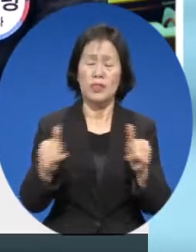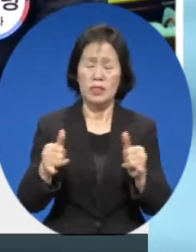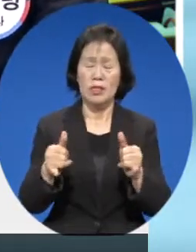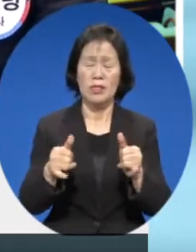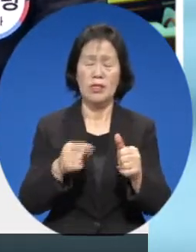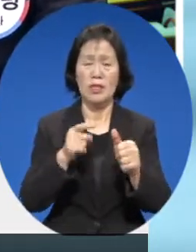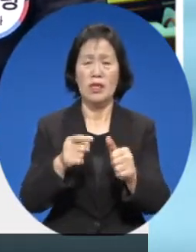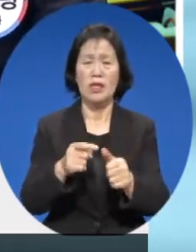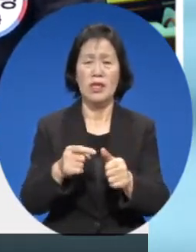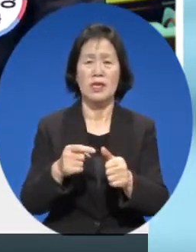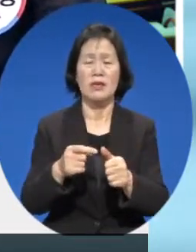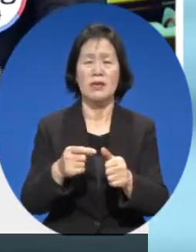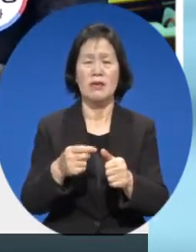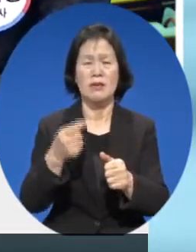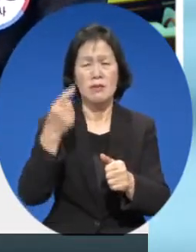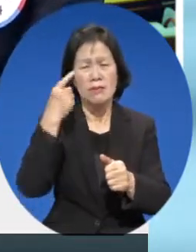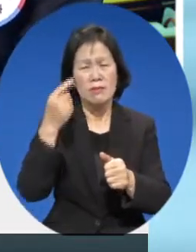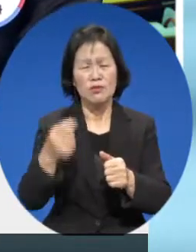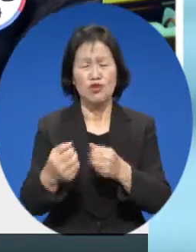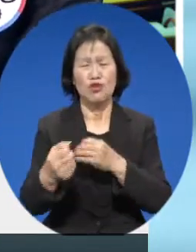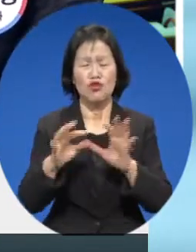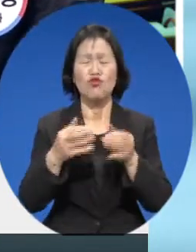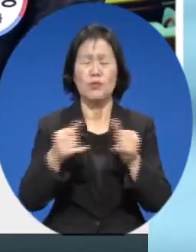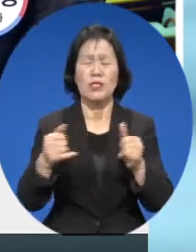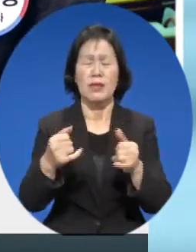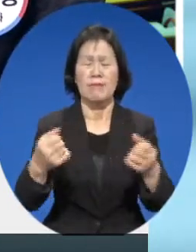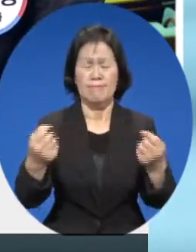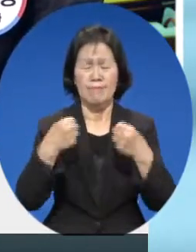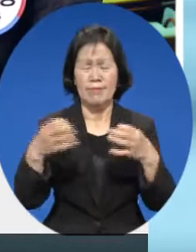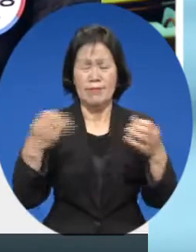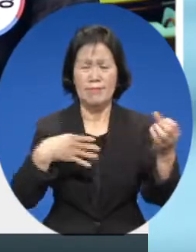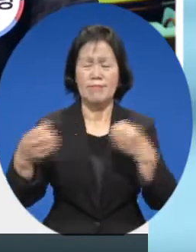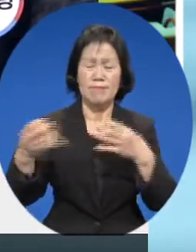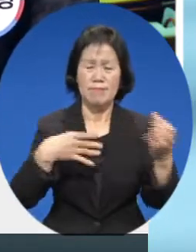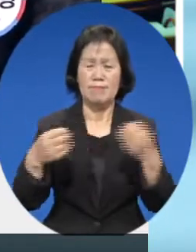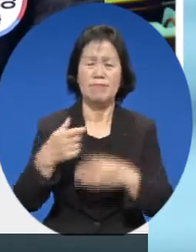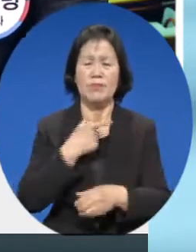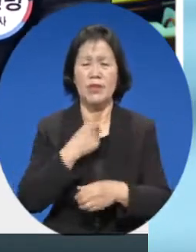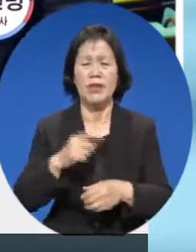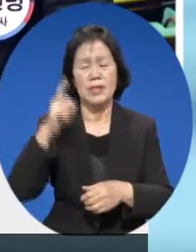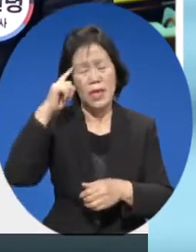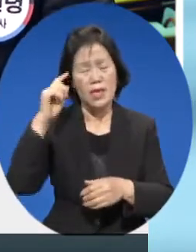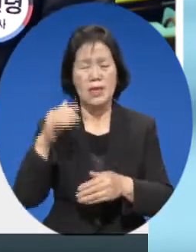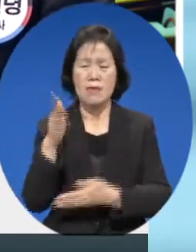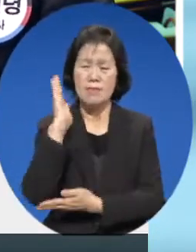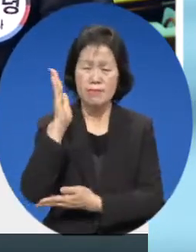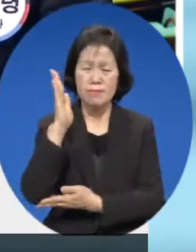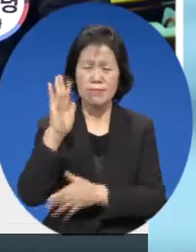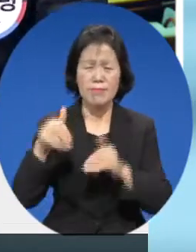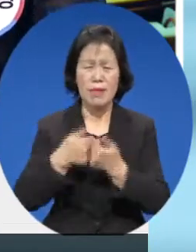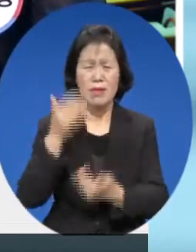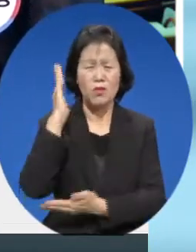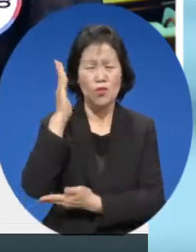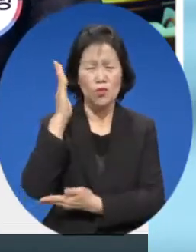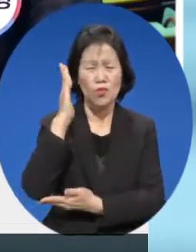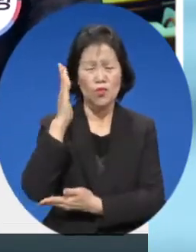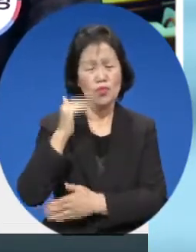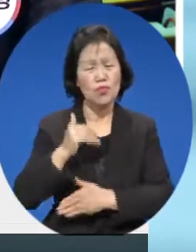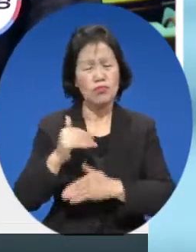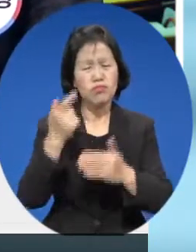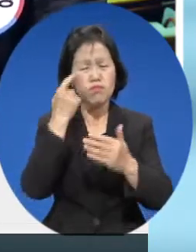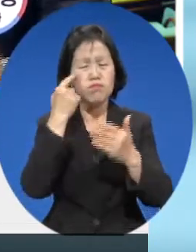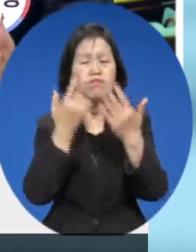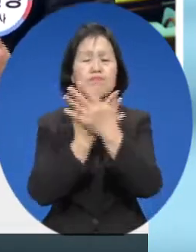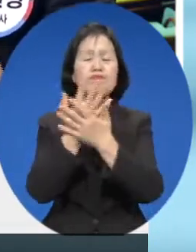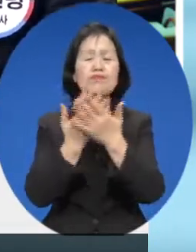봄 그 여론 전이될 수밖에 없는데 아까 그 내일 그 무 잔 그 반대 토론 이른바 필리버스터 가 진행될 지 여부는 불명 압니다